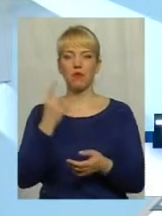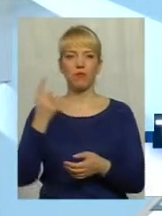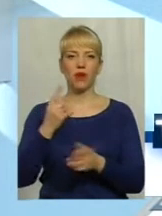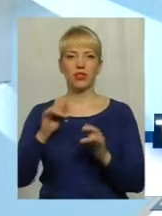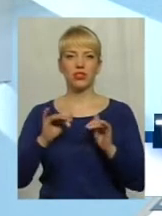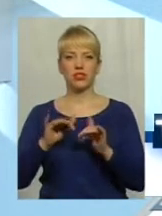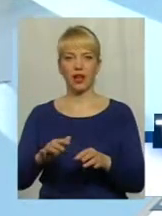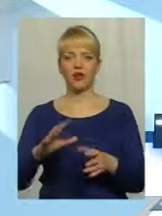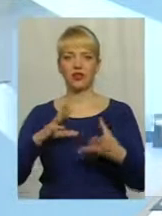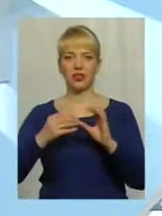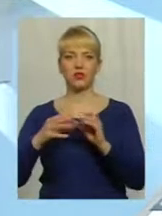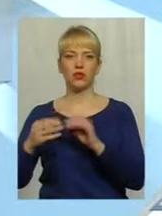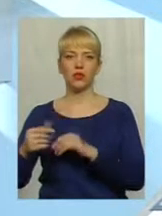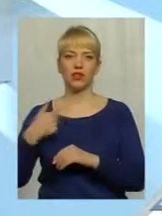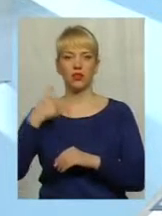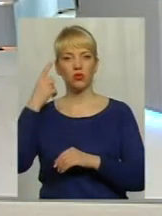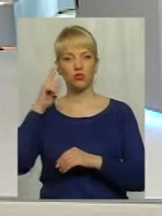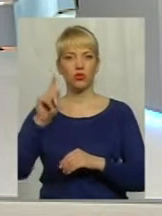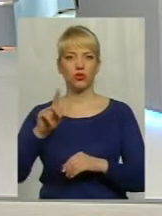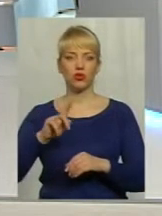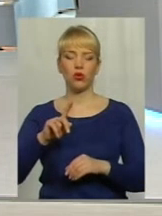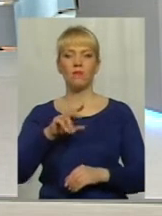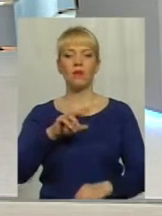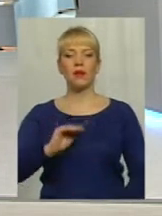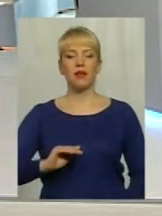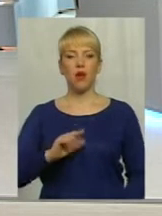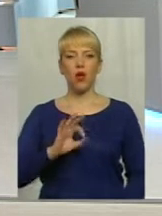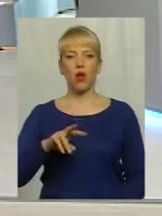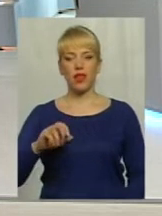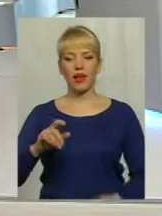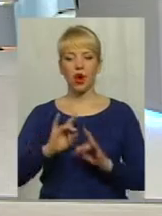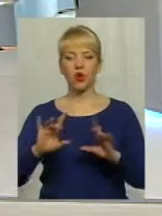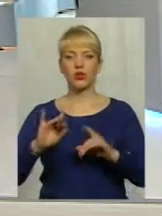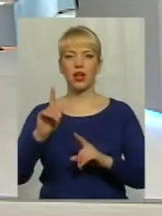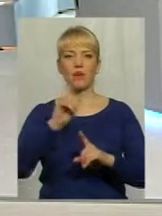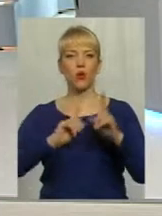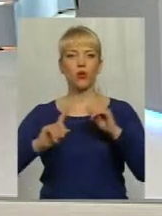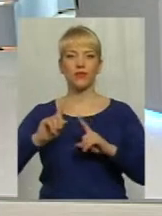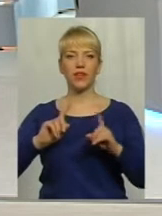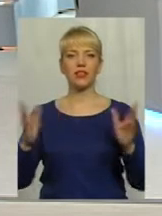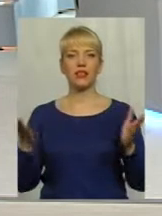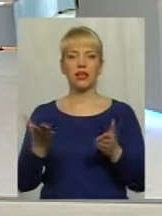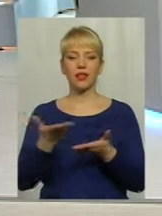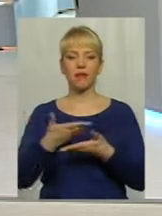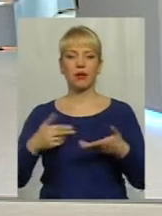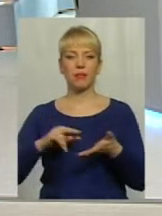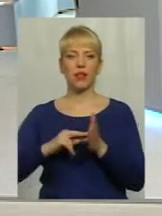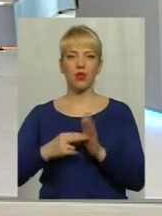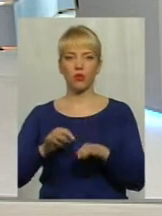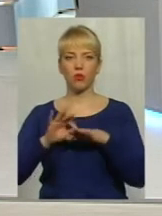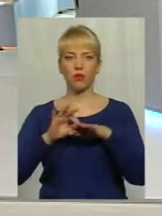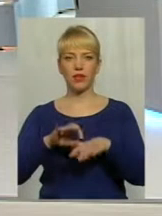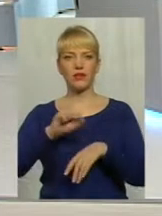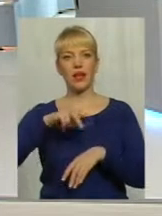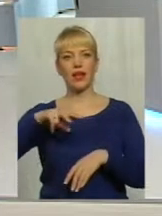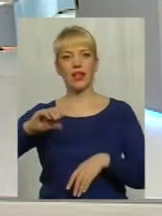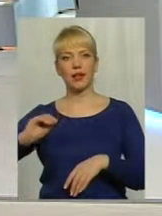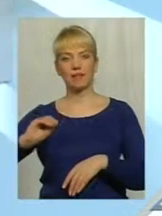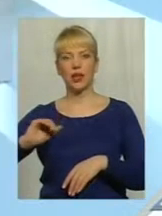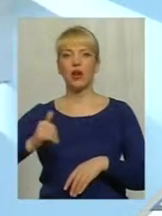результати. Я думаю, що сьогодні пан Олег теж розкаже про ті конференції, які ми плануємо провести. Але, знаєте,